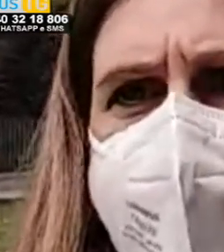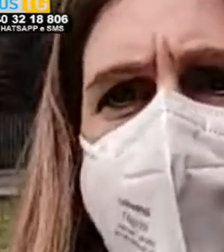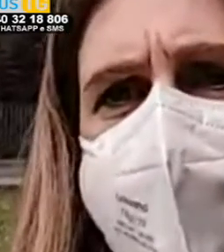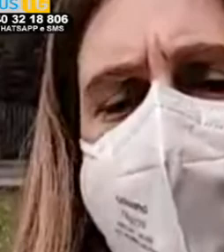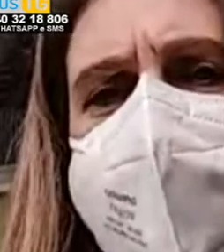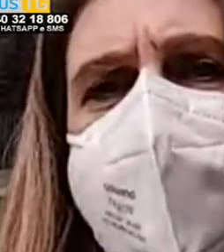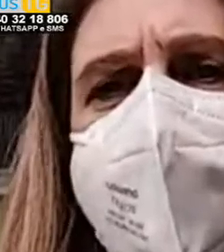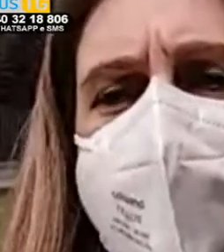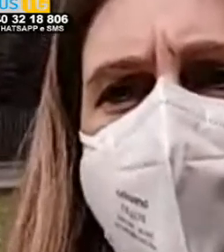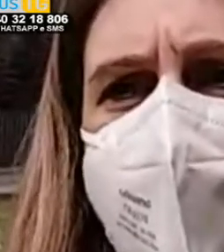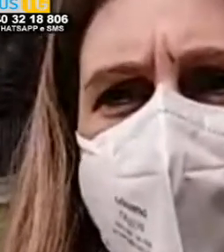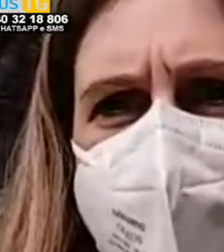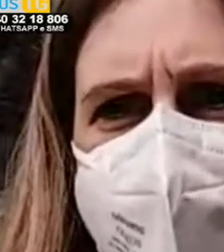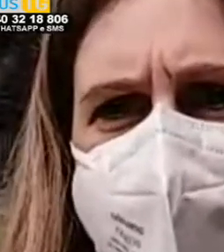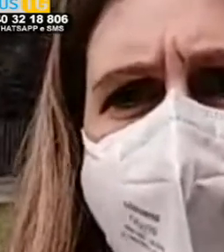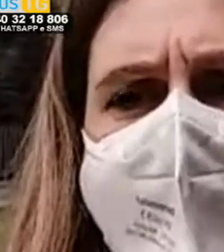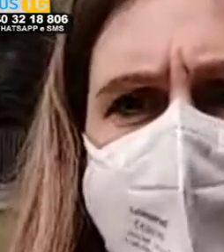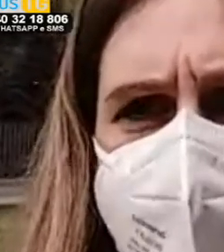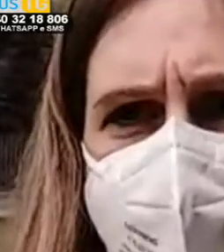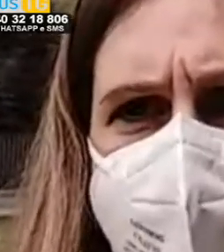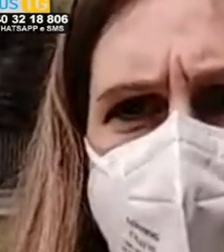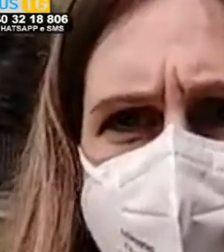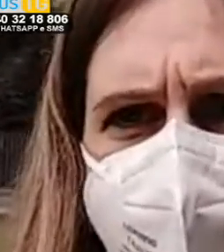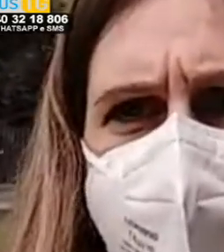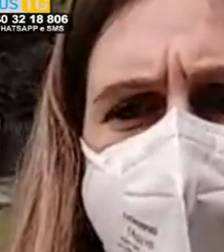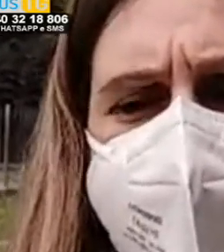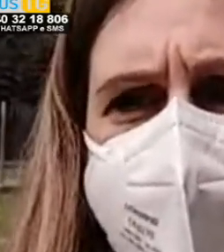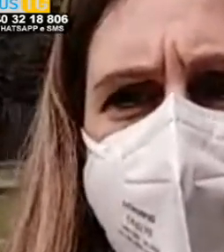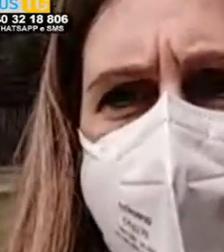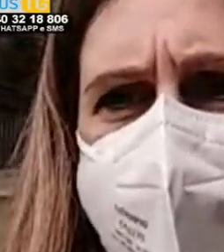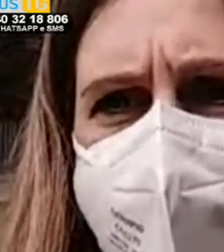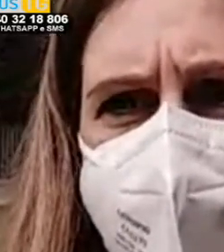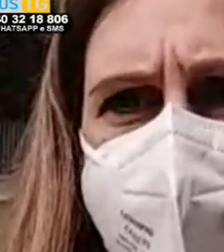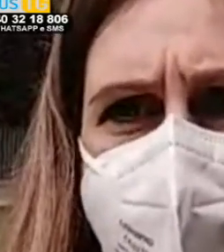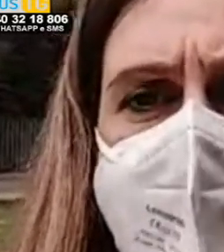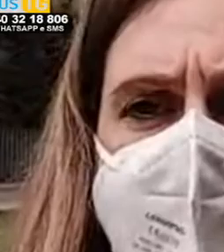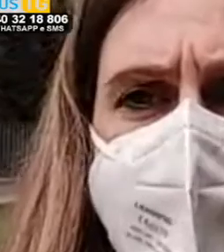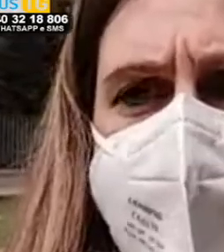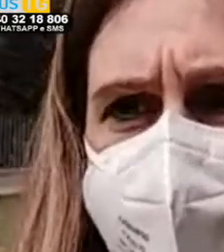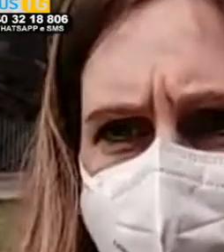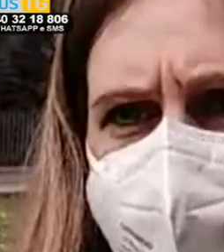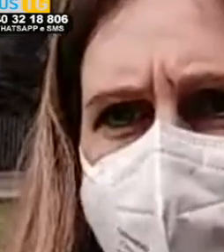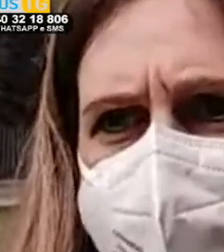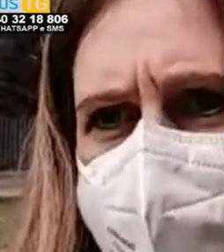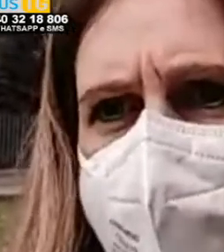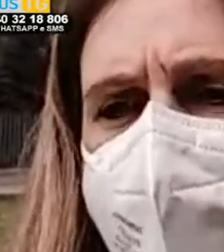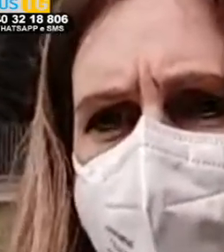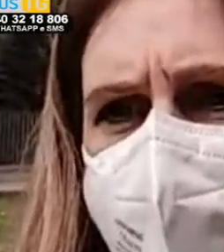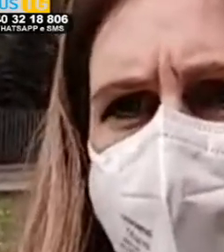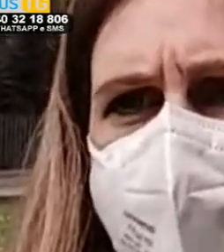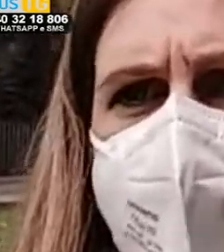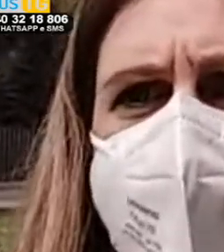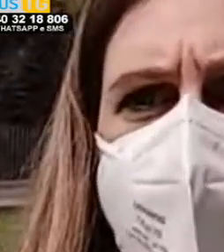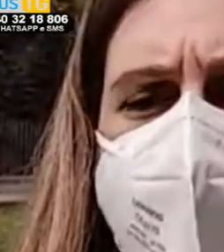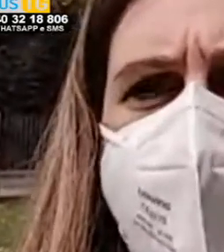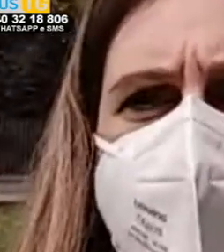vaccinale anche senza appuntamento e potrà così ricevere la prima somministrazione del vaccino. Le sedi vaccinali che